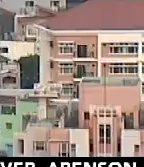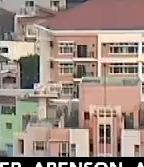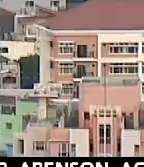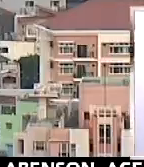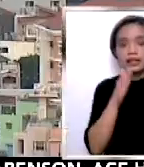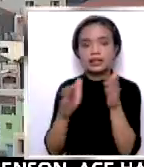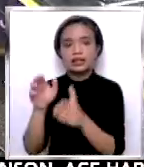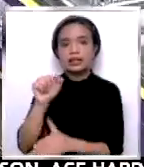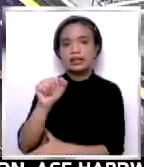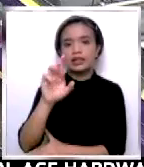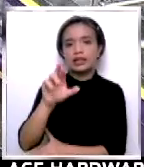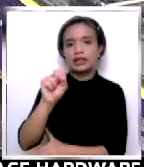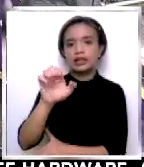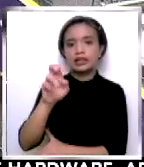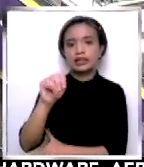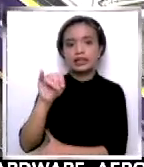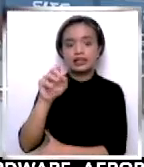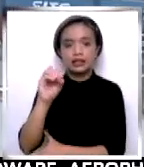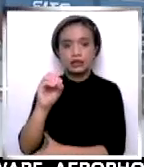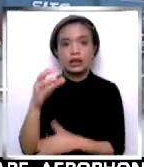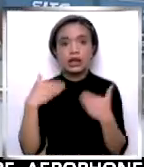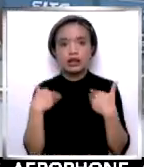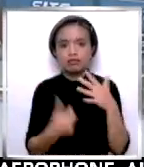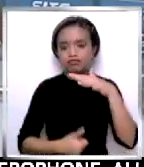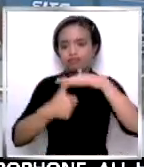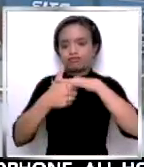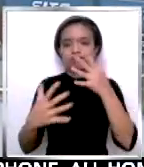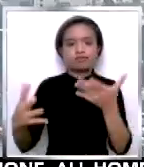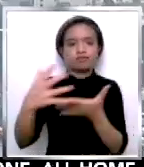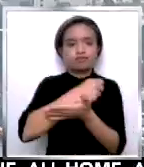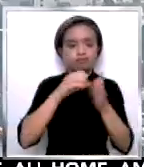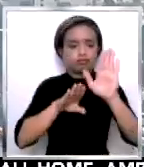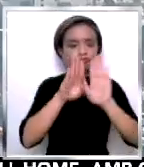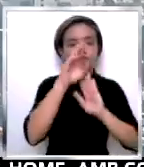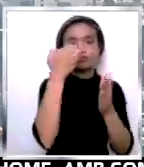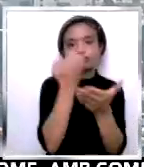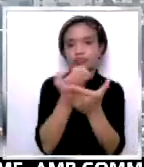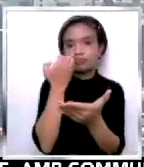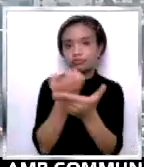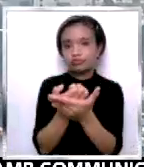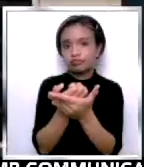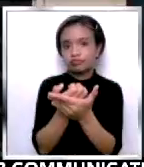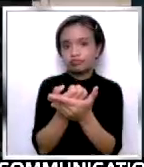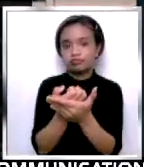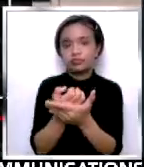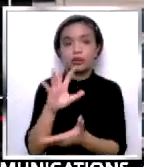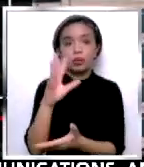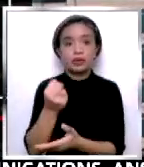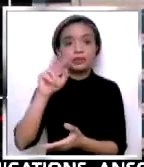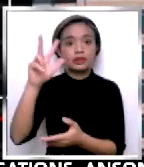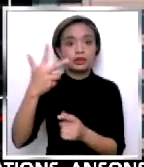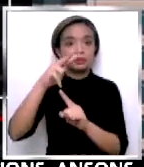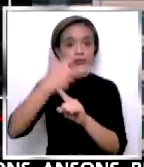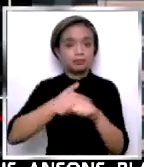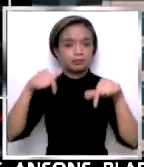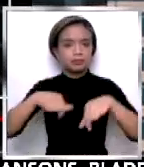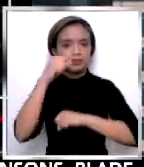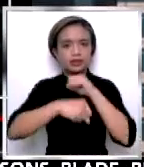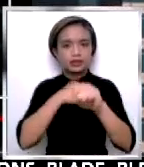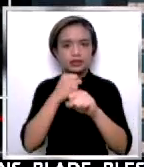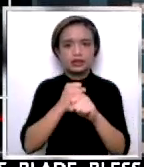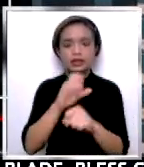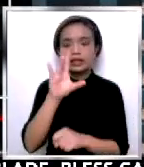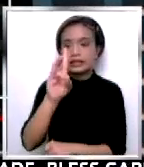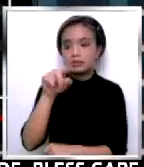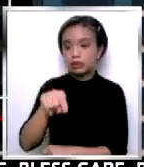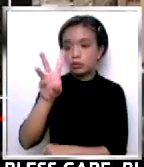Balisacan nang lumabas sa mga datos na lumago ang ekonomiya ng Pilipinas sa third quarter ng taon. 7.6% ang